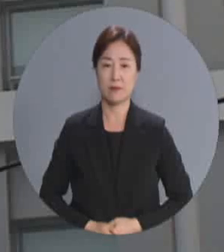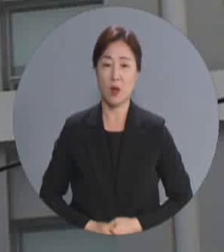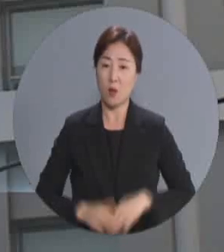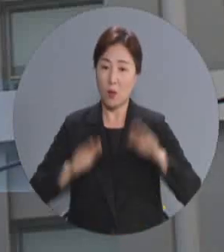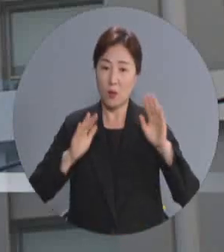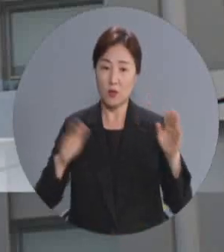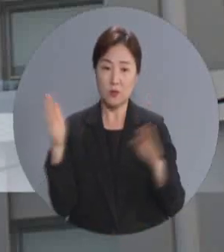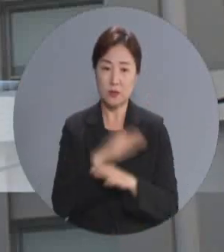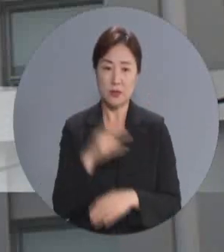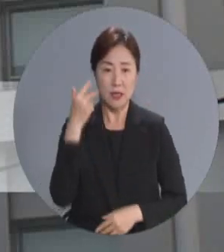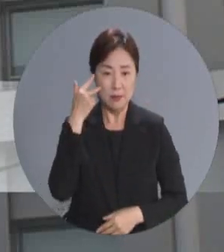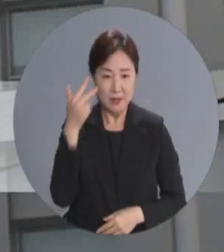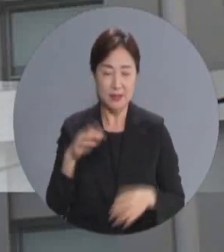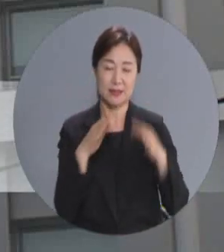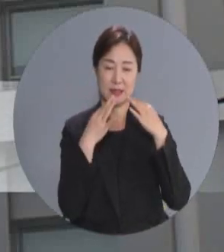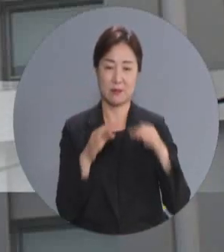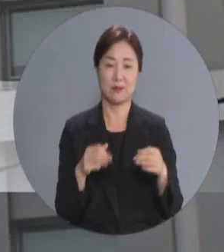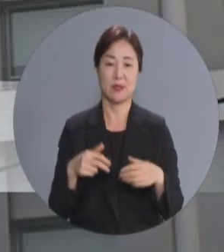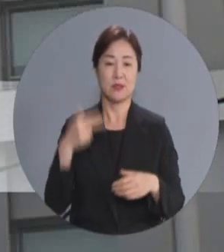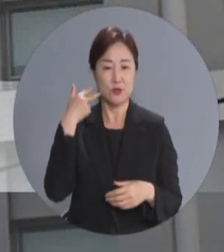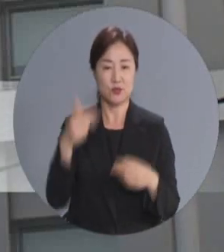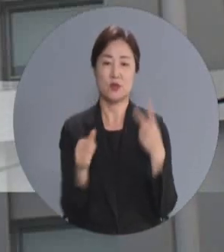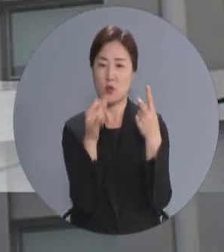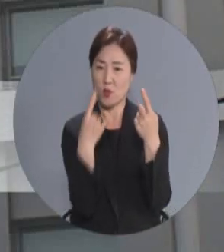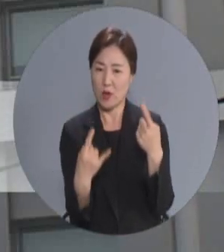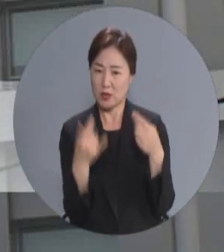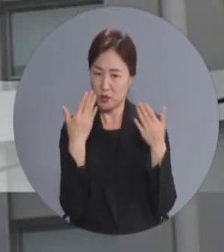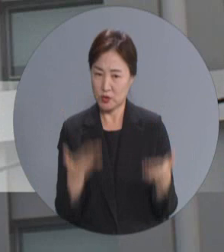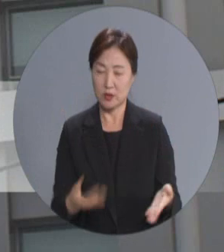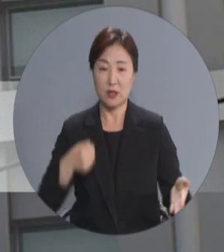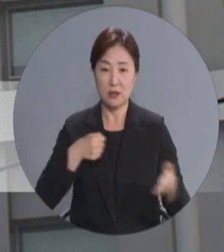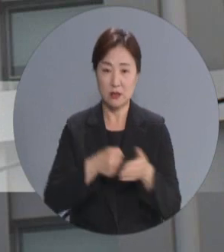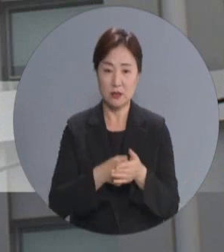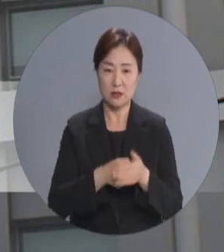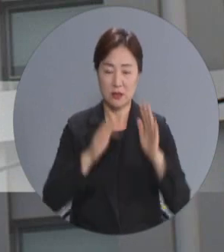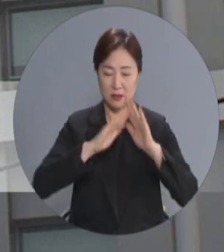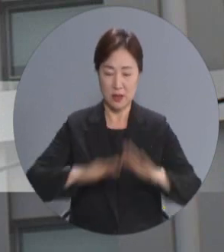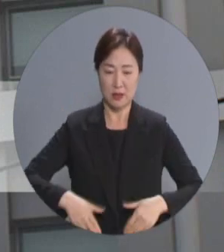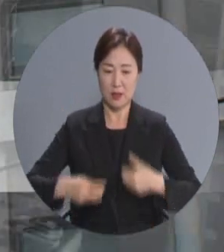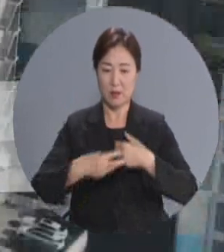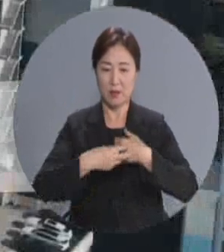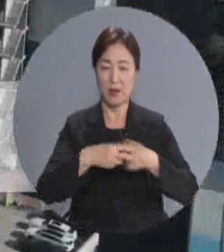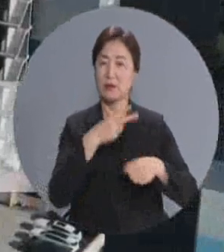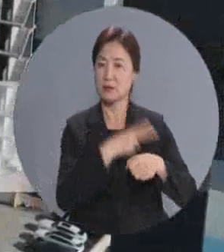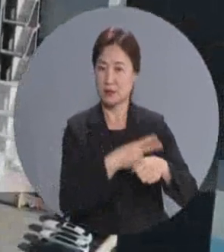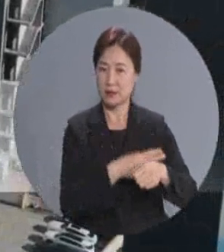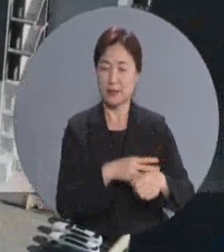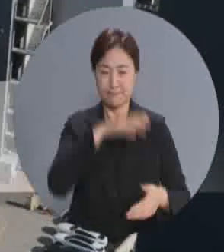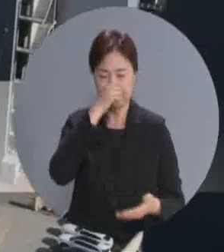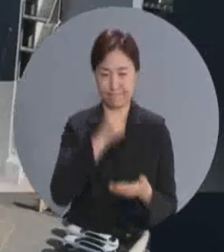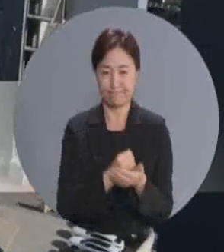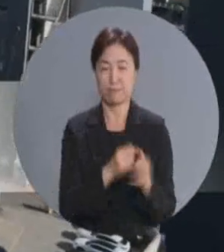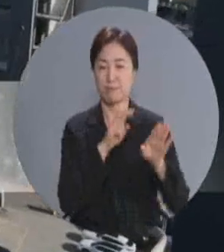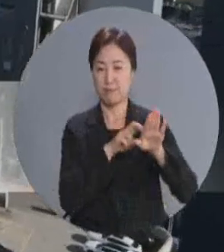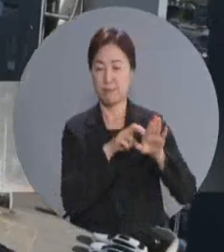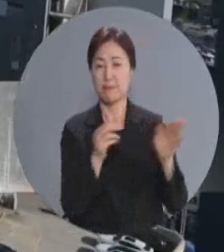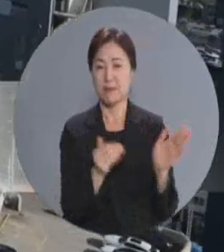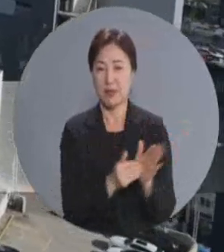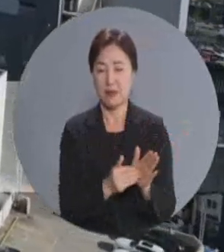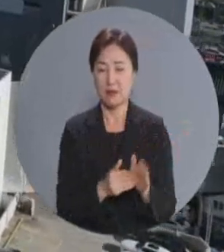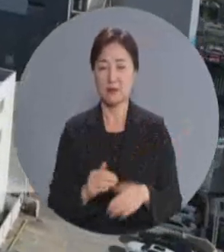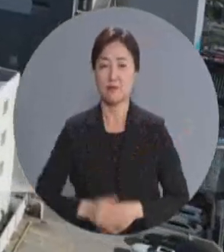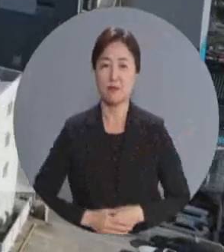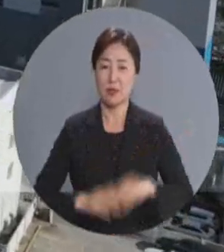오늘부터 매주 금요일 주 1해 외래진료 휴진을 결의한 전남대병원 교수들이 정상 진료했습니다